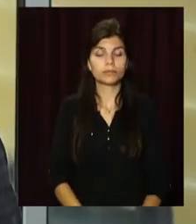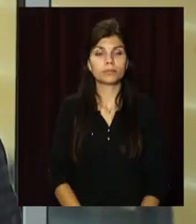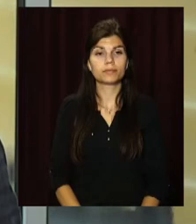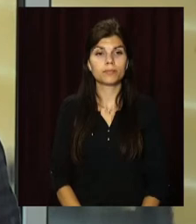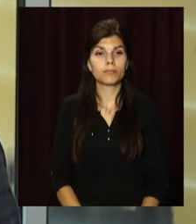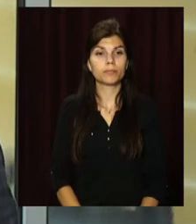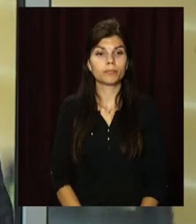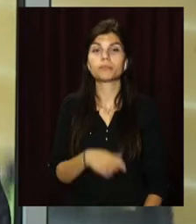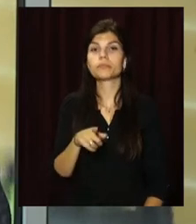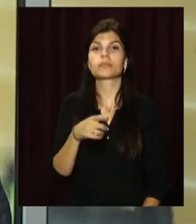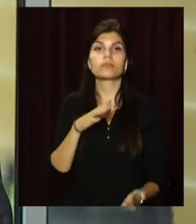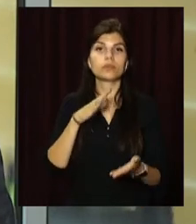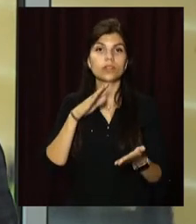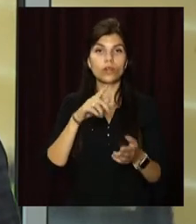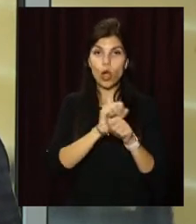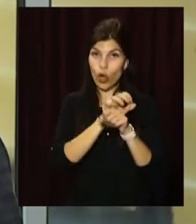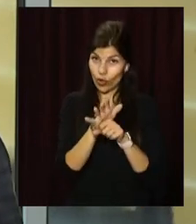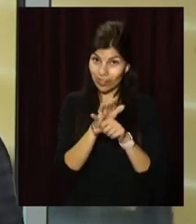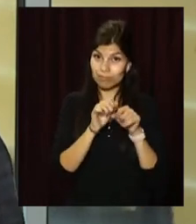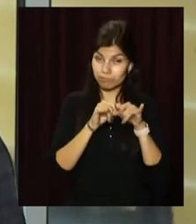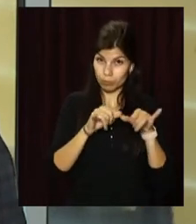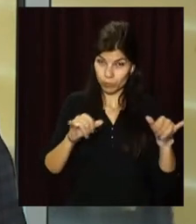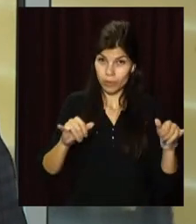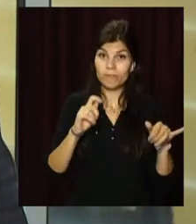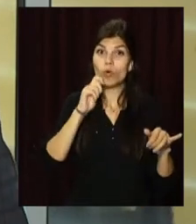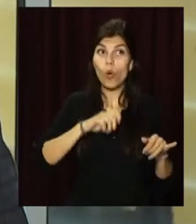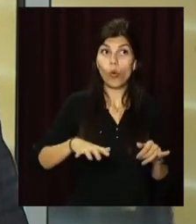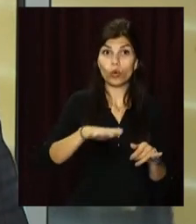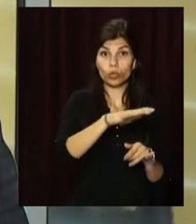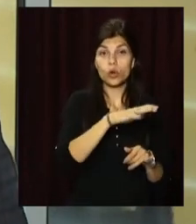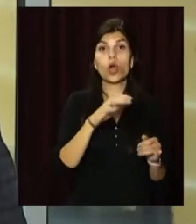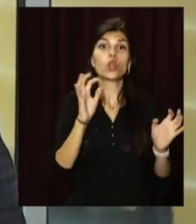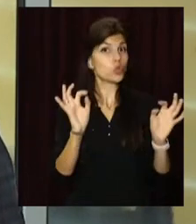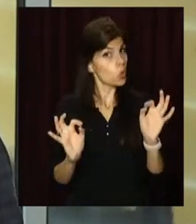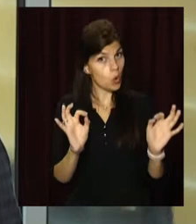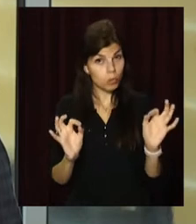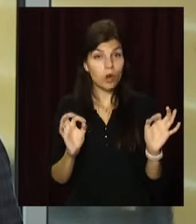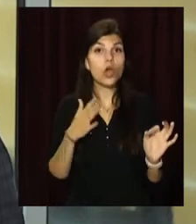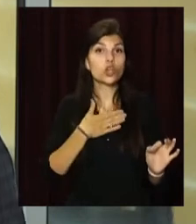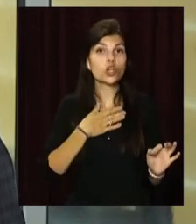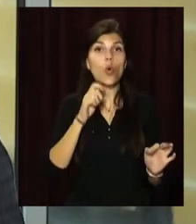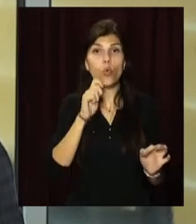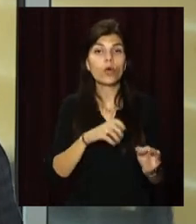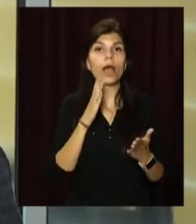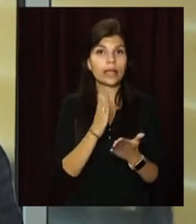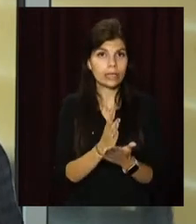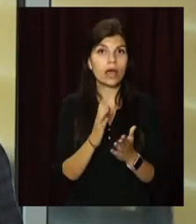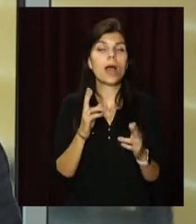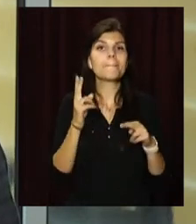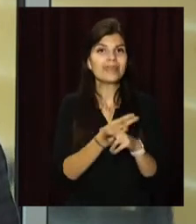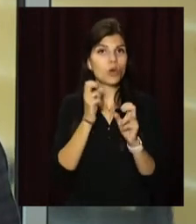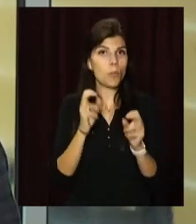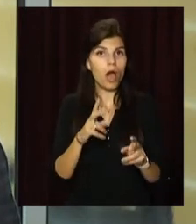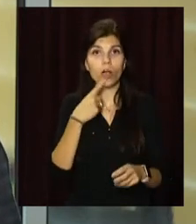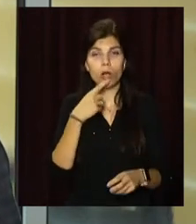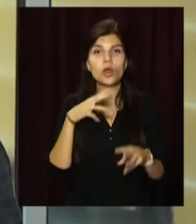Водночас ситуація з поширенням коронавірусу всередині України зараз стабілізувалася. І наша країна є епідемічно безпечною, кажуть у